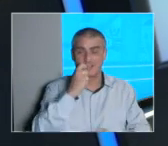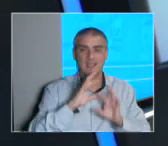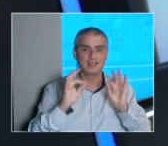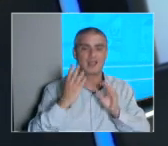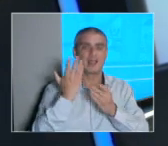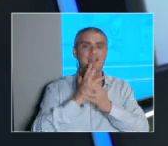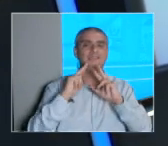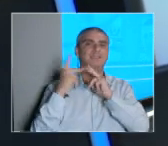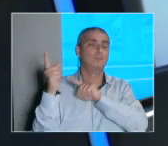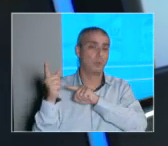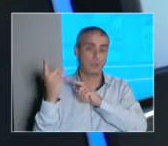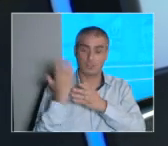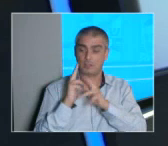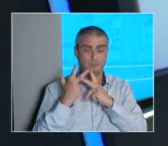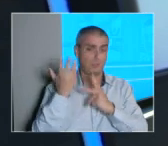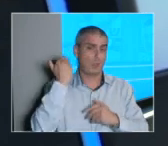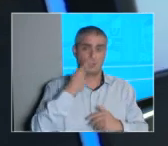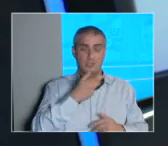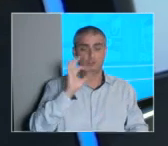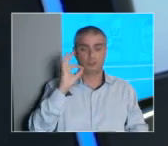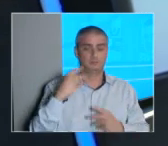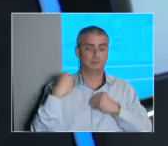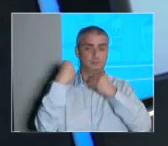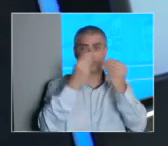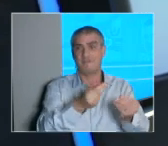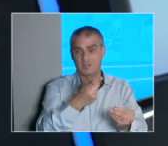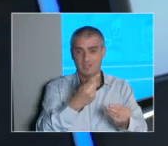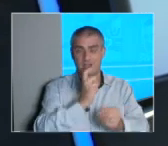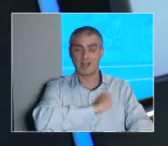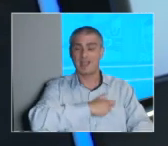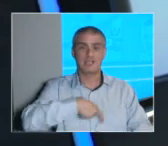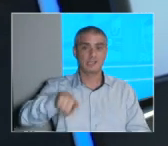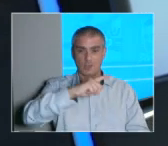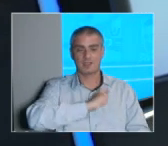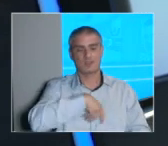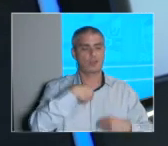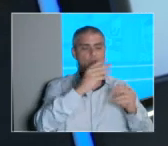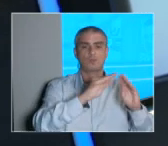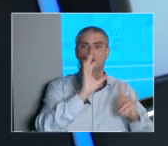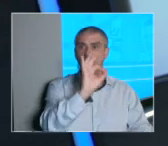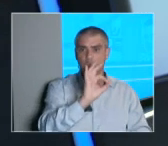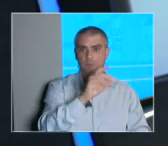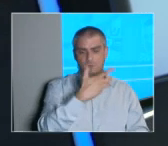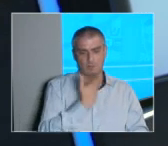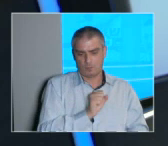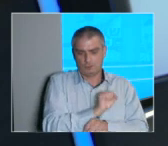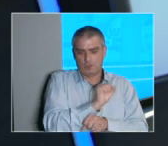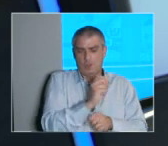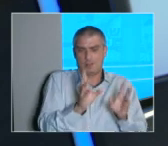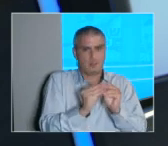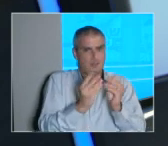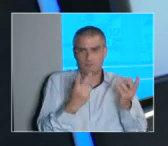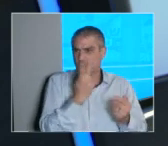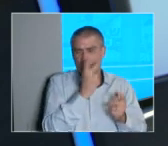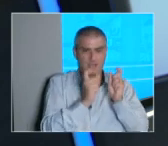התחילה בתיק הציבורי. בתיק הציבורי היה ששס העביר, הדרי העביר לעיריות, והעיריות העבירו למוסדות של שס, ועל זה מאיר פרוש התלונן יחד